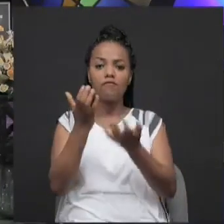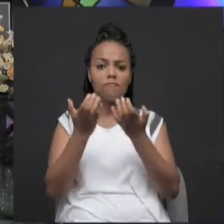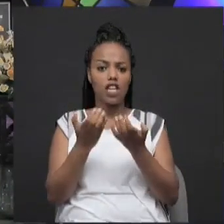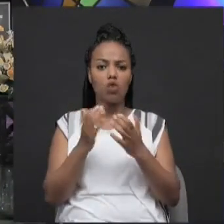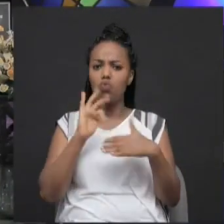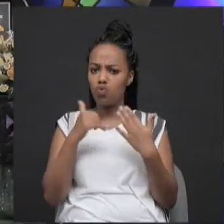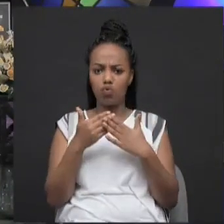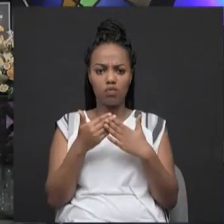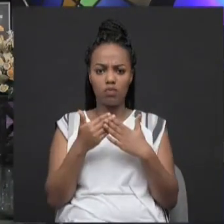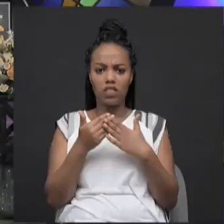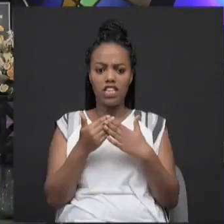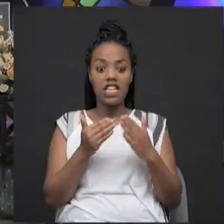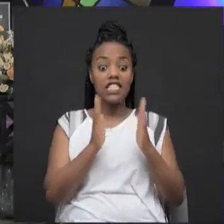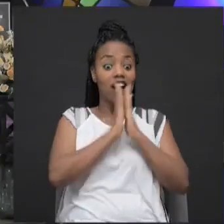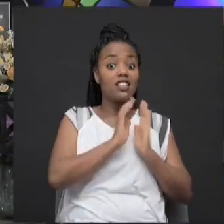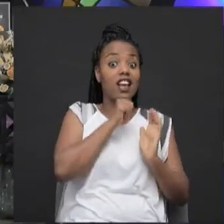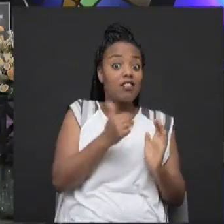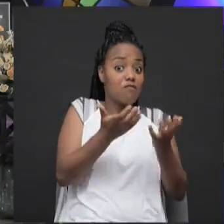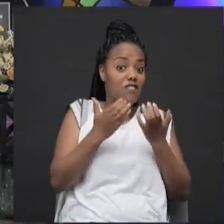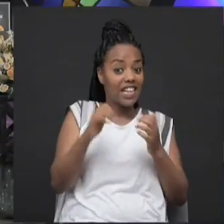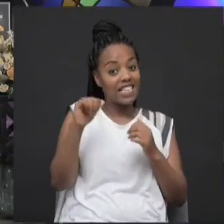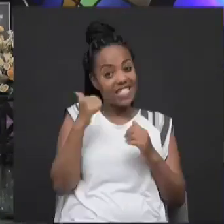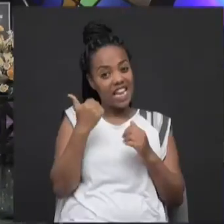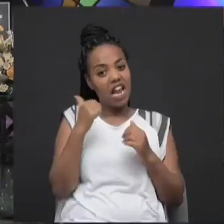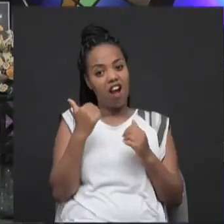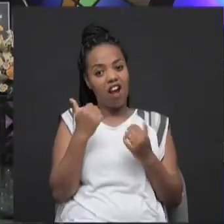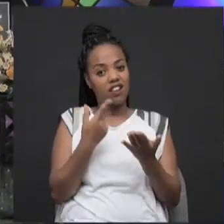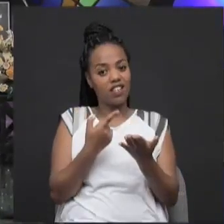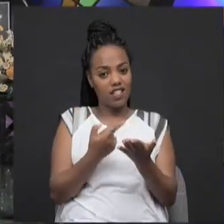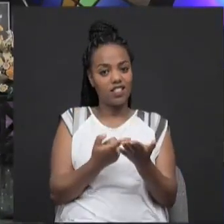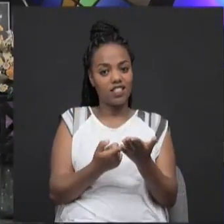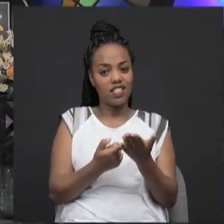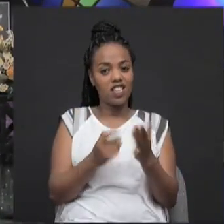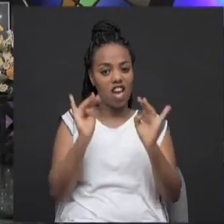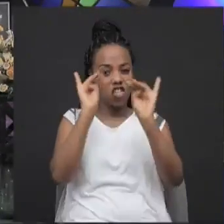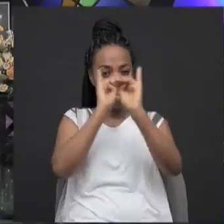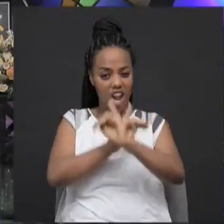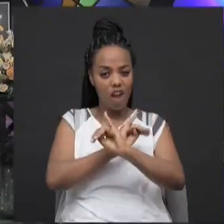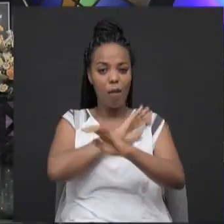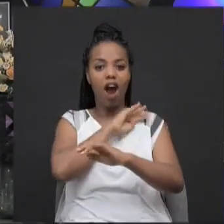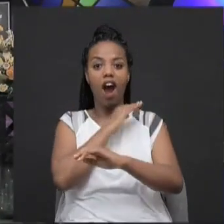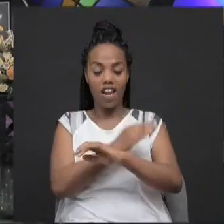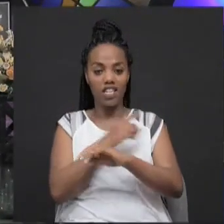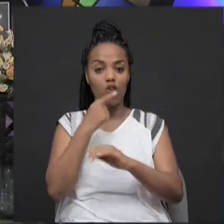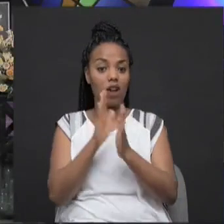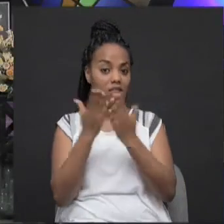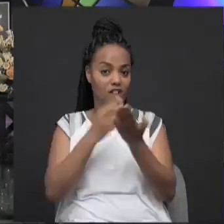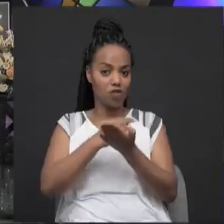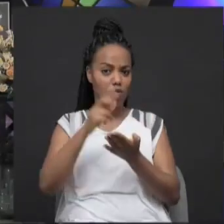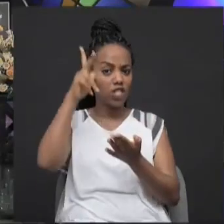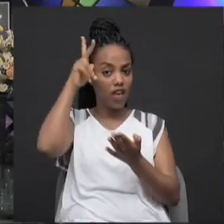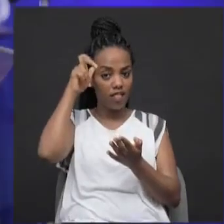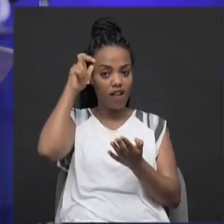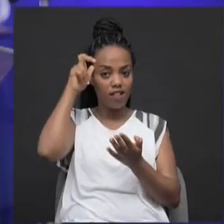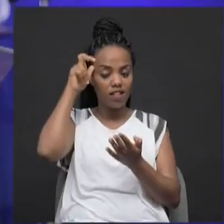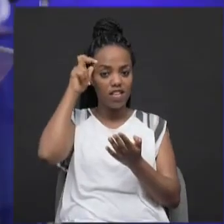ሁሉ እንዳንጸልይ የሚፈልግ የዚህ የጨለማው ኃይል ይለዋል መጽሐፍ ቅዱስ።